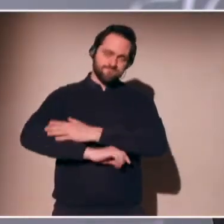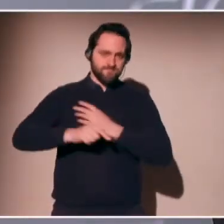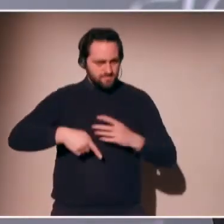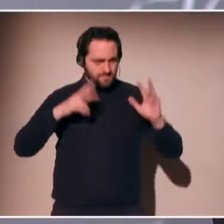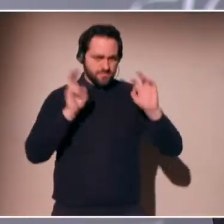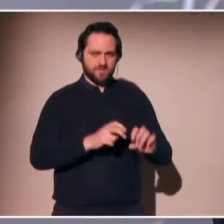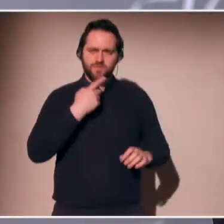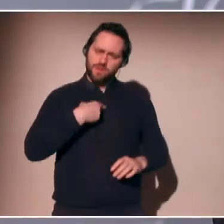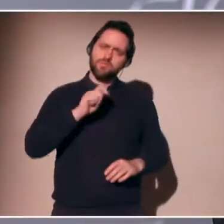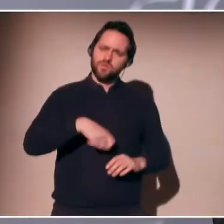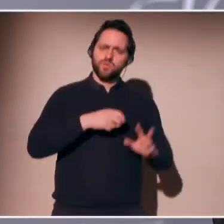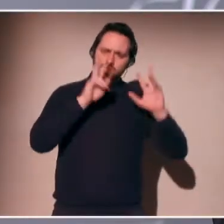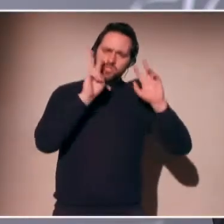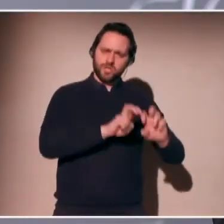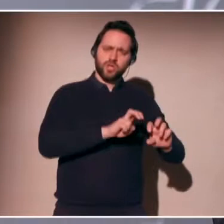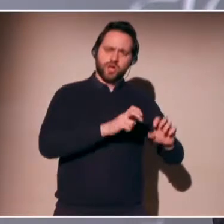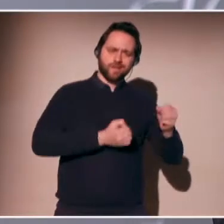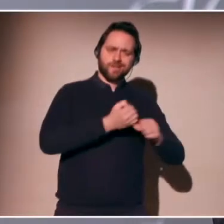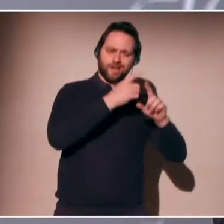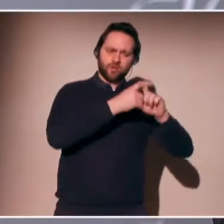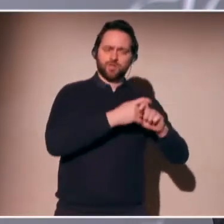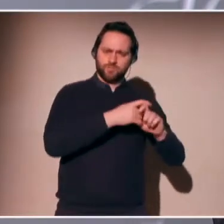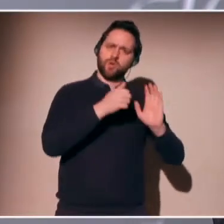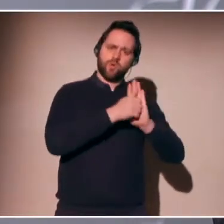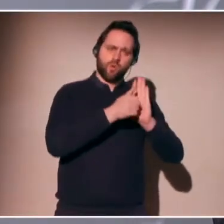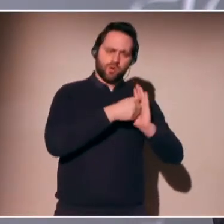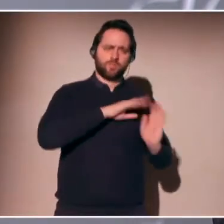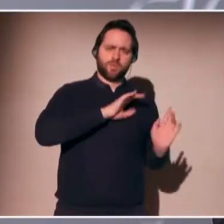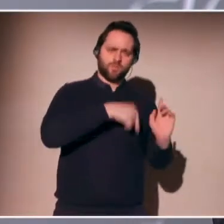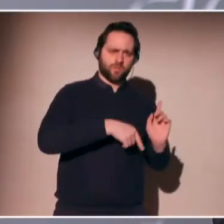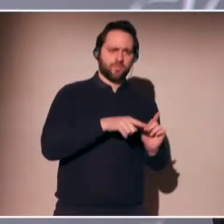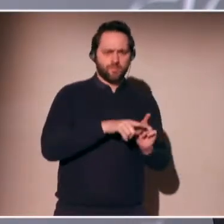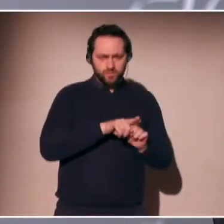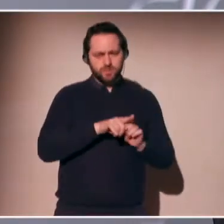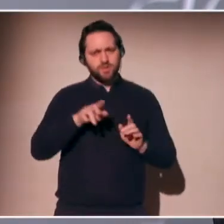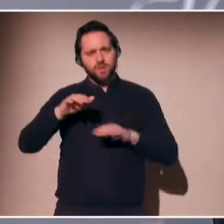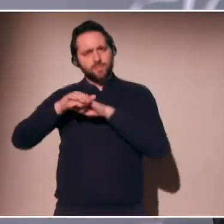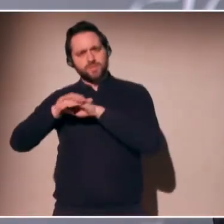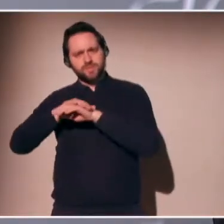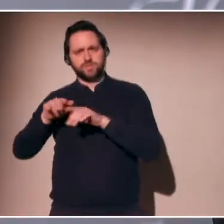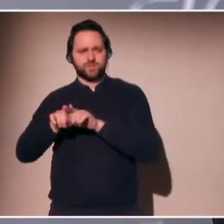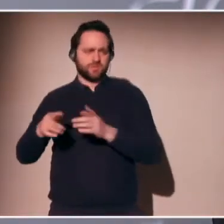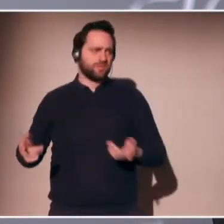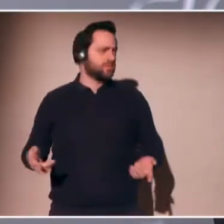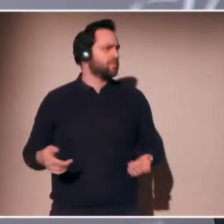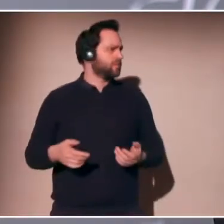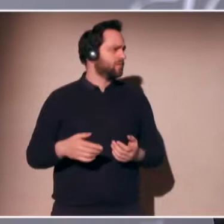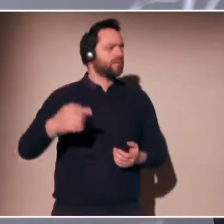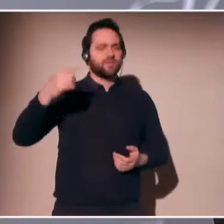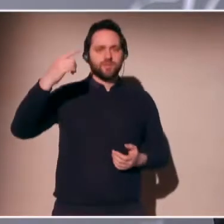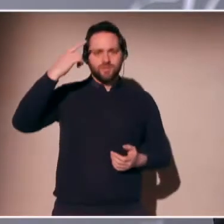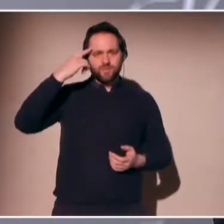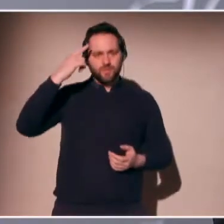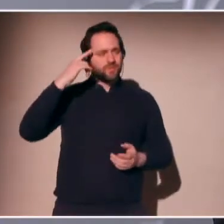la politique. Si vous utilisez l'intelligence artificielle pour prendre la décision, ça revient à ce que nous expliquait Cathy